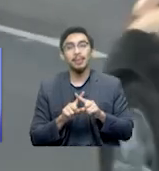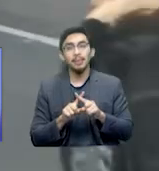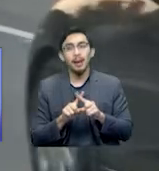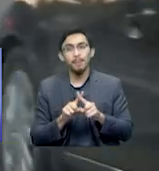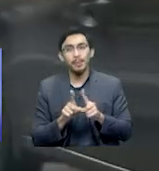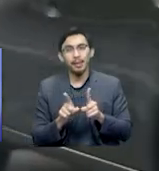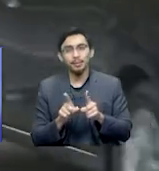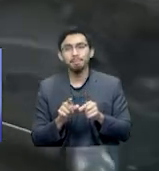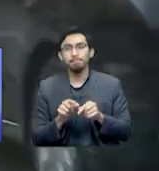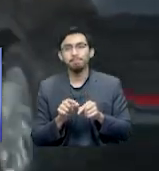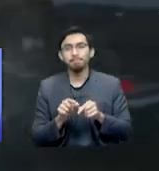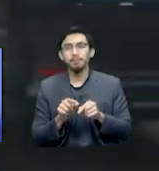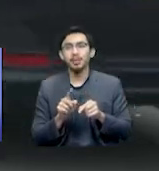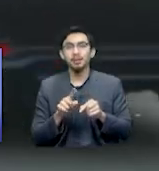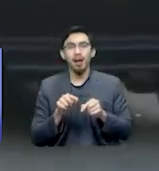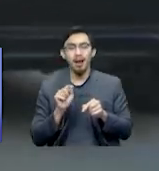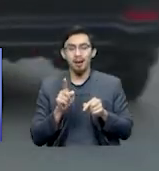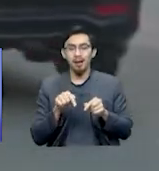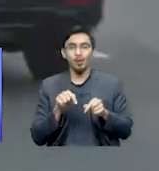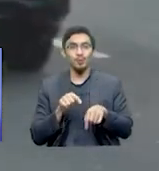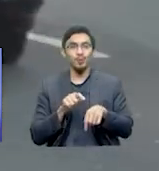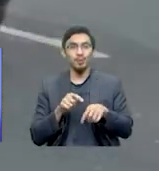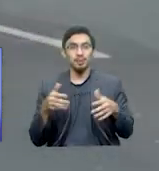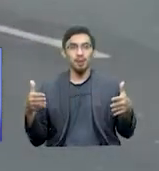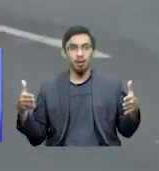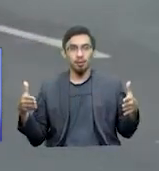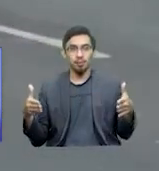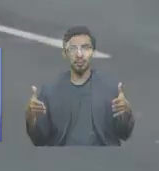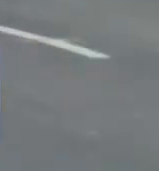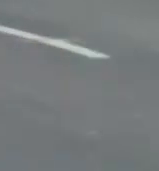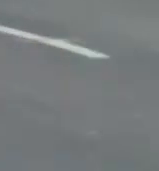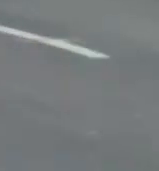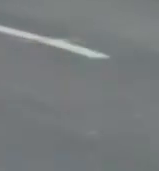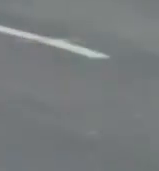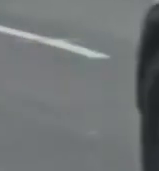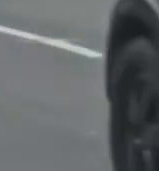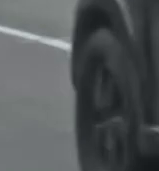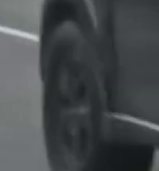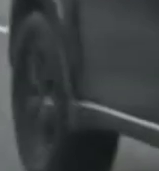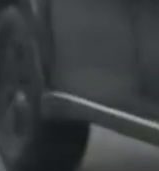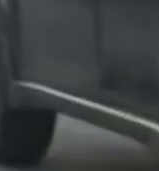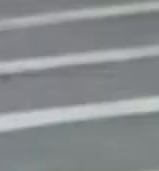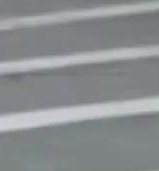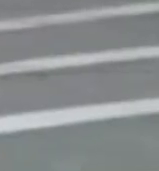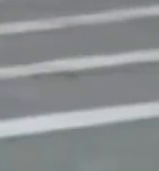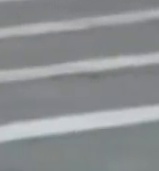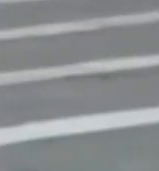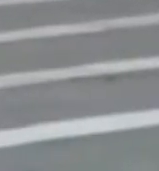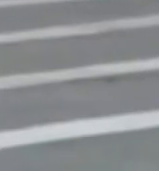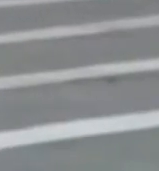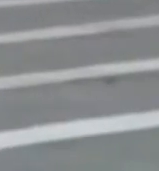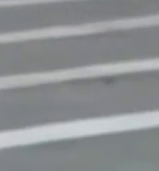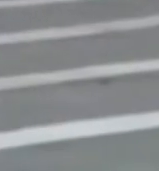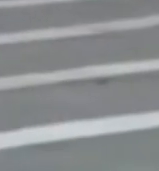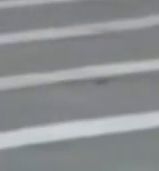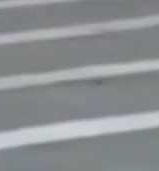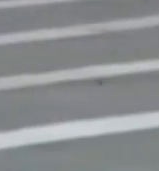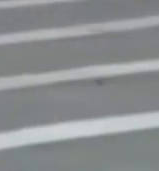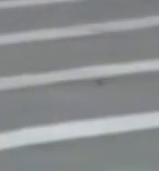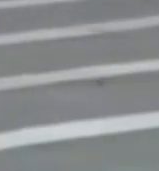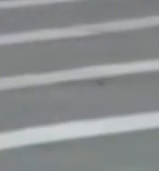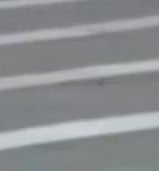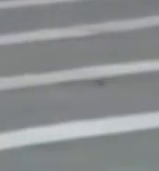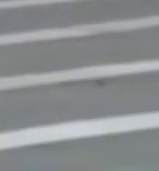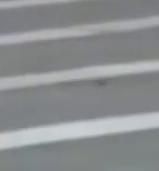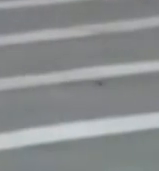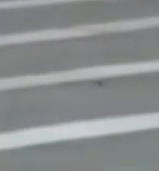jalur dari 3 jalur menjadi 2 jalur, sementara banyaknya beban dari para pemudik atau beban kendaraan dari arah Jakarta yang